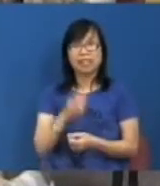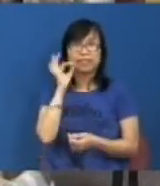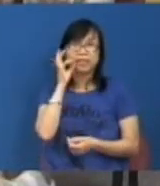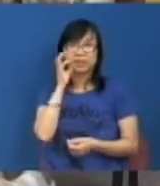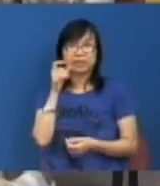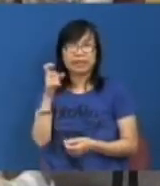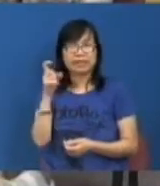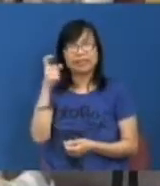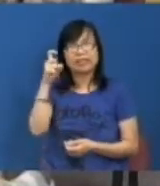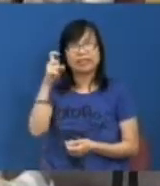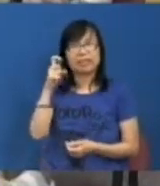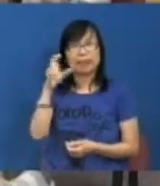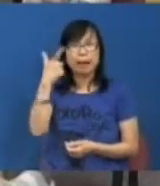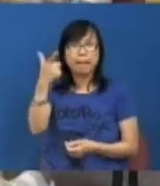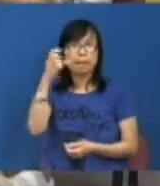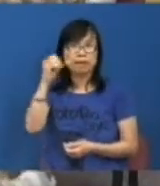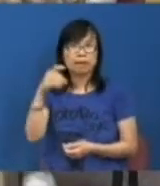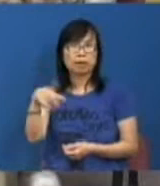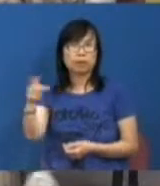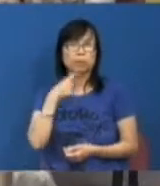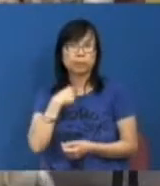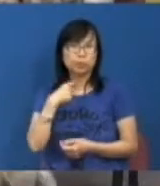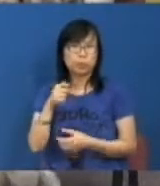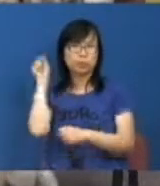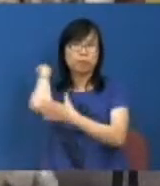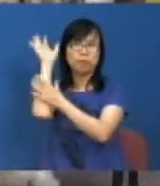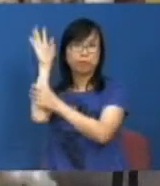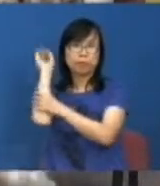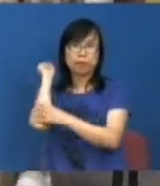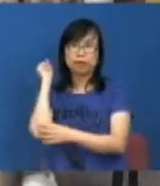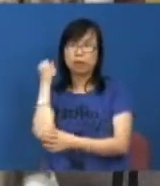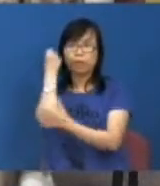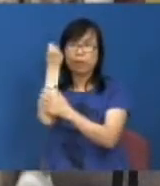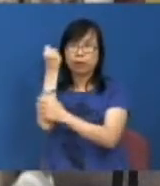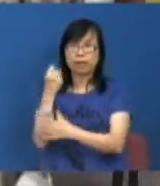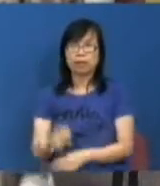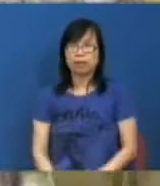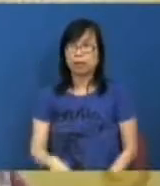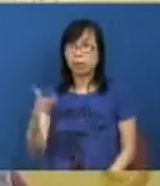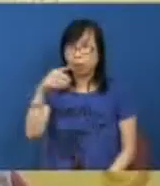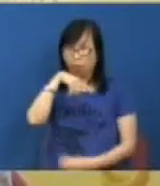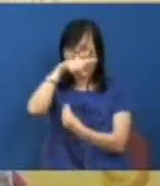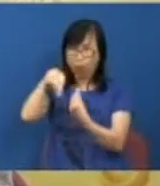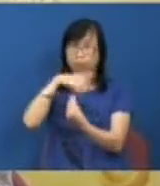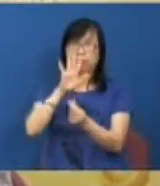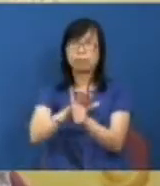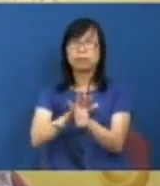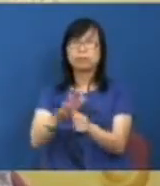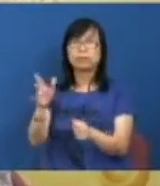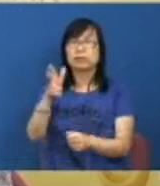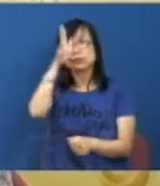唔係90後，80後 咧，你點睇？你會唔會反對政府？ 其實我自己覺得整個你話環保的政策，香港缺乏了一個魄力